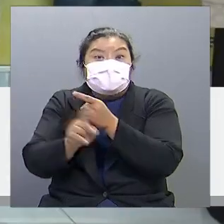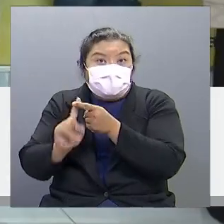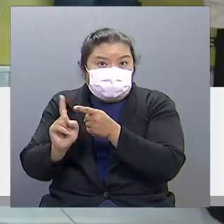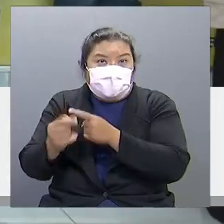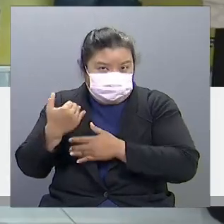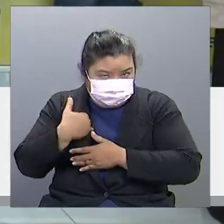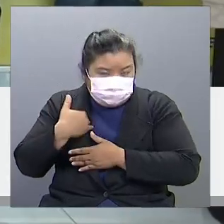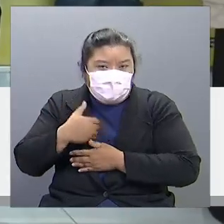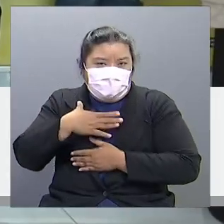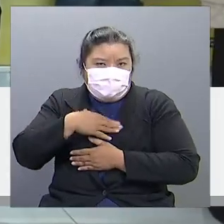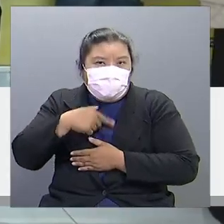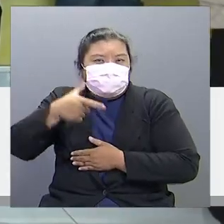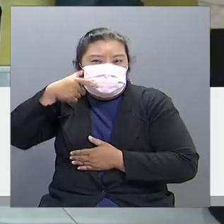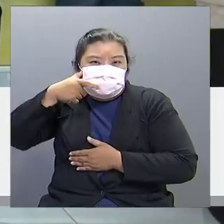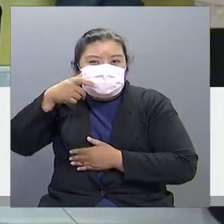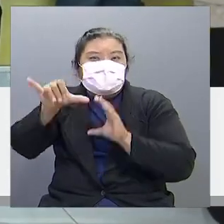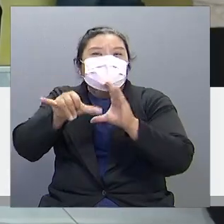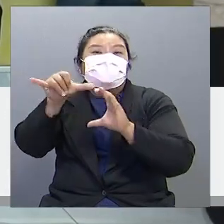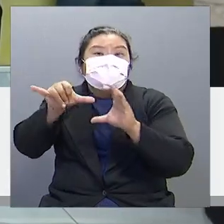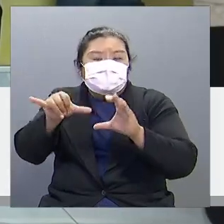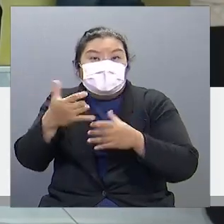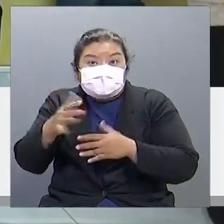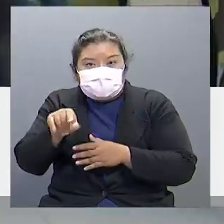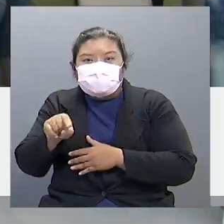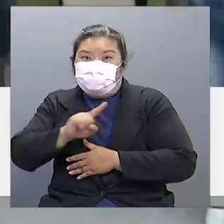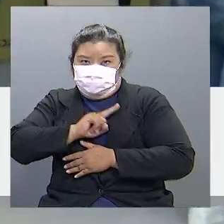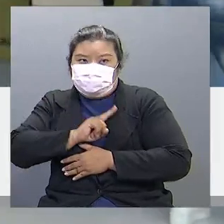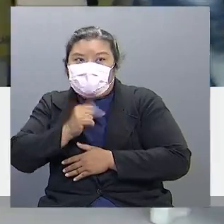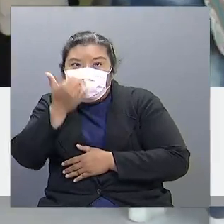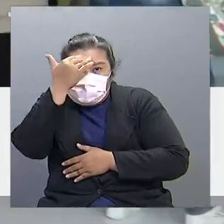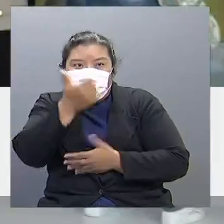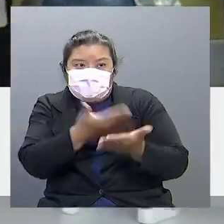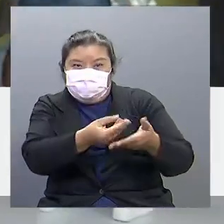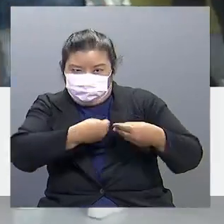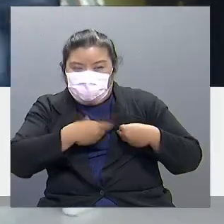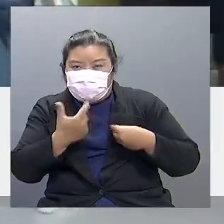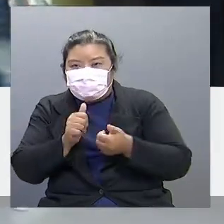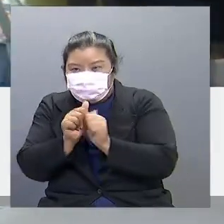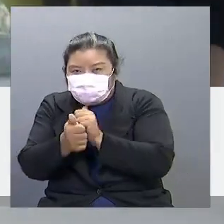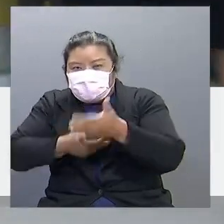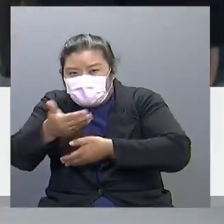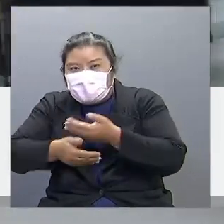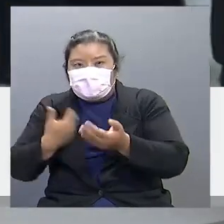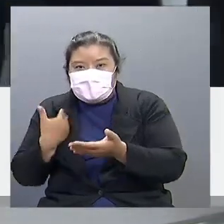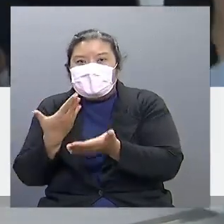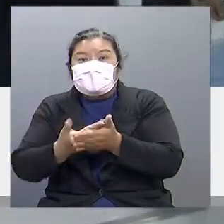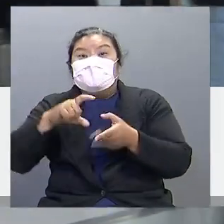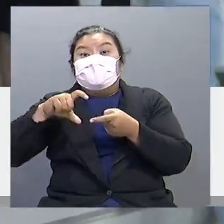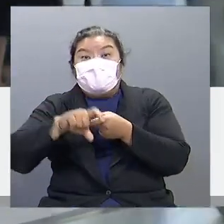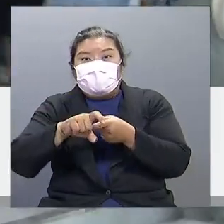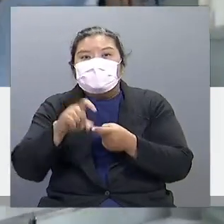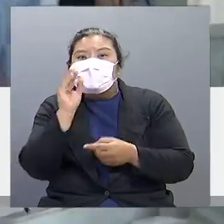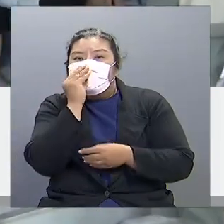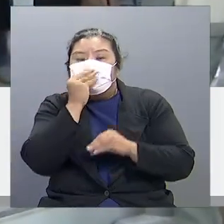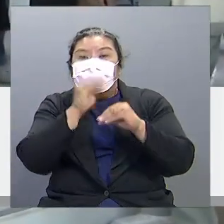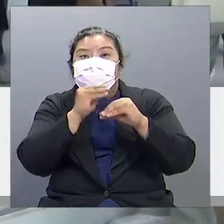และกล่าวอ้างว่าจะเป็นผู้ดำเนินการซื้อขายให้นำเสนอส่วนแบ่งรายได้เป็นดอกเบี้ยรายเดือนแตกต่